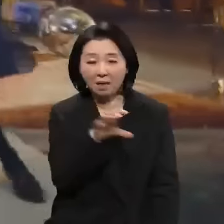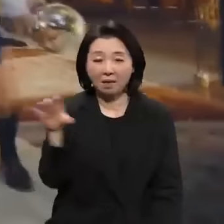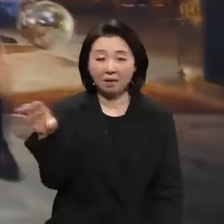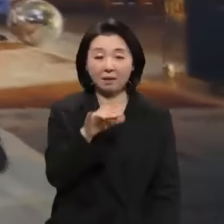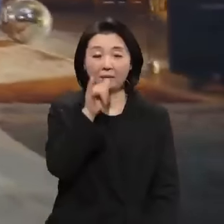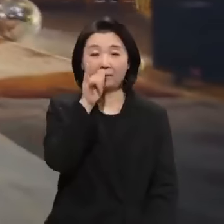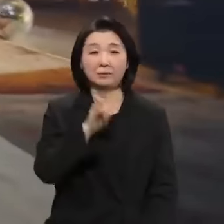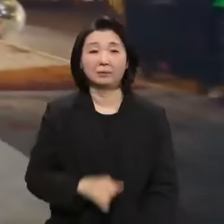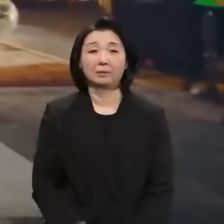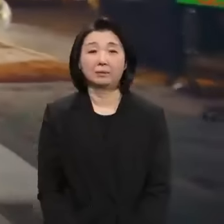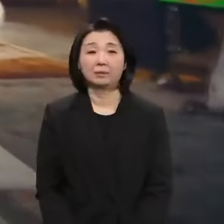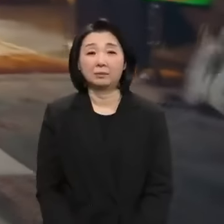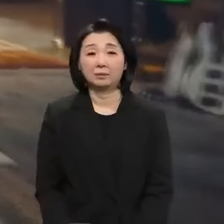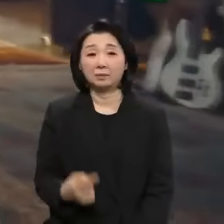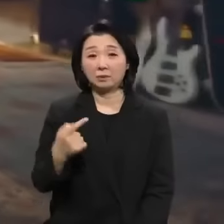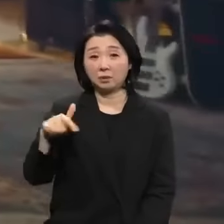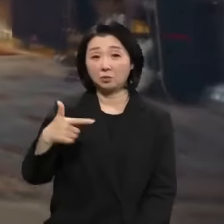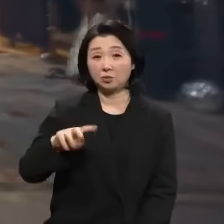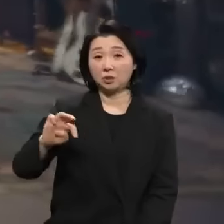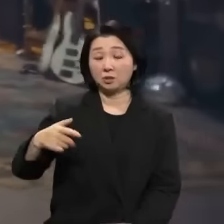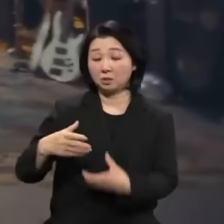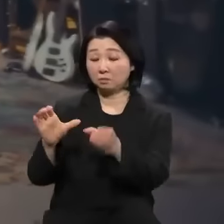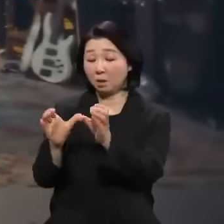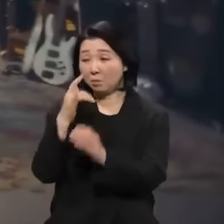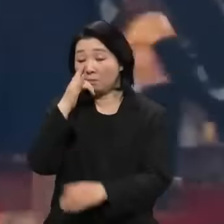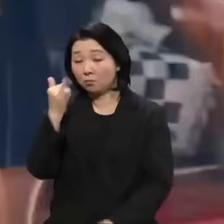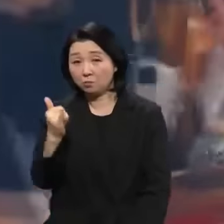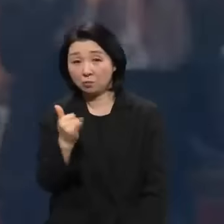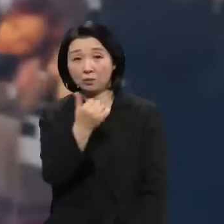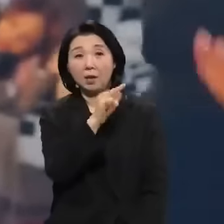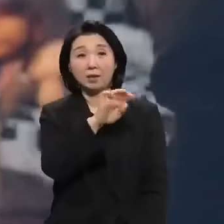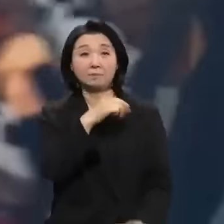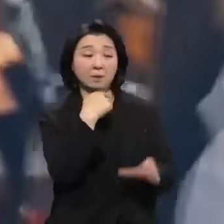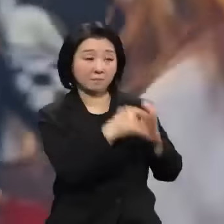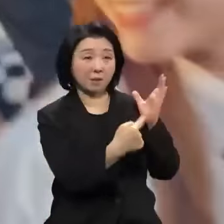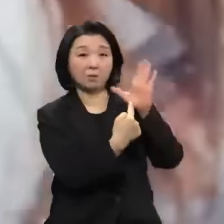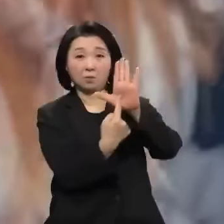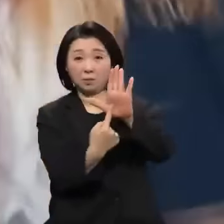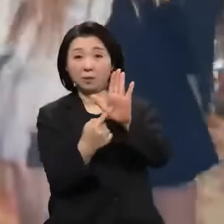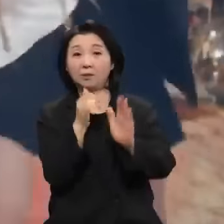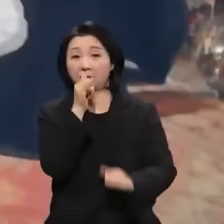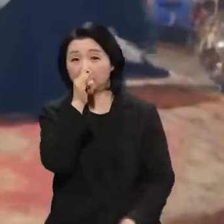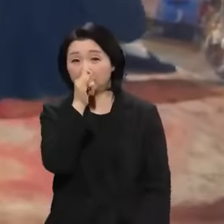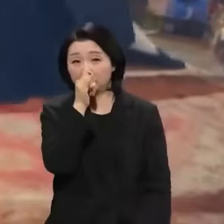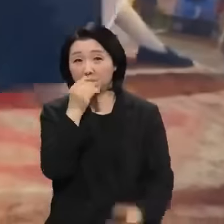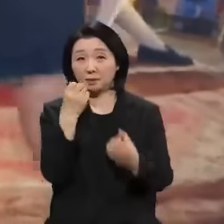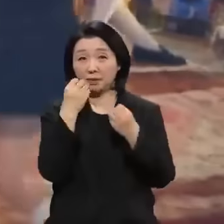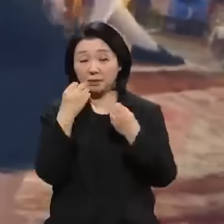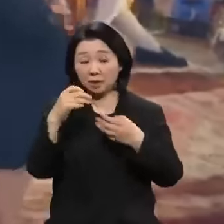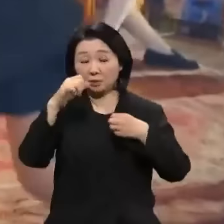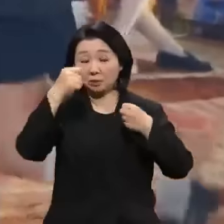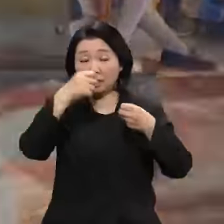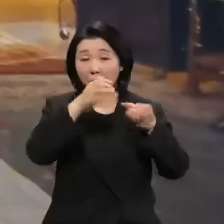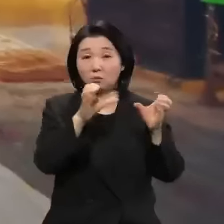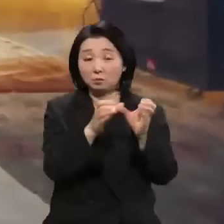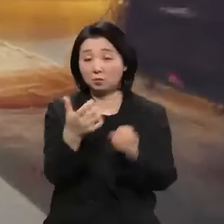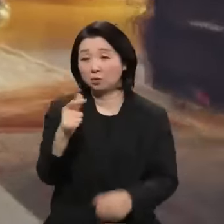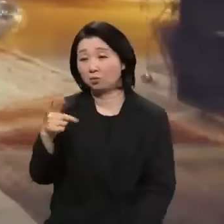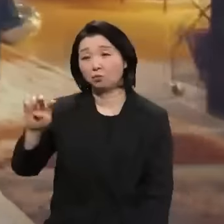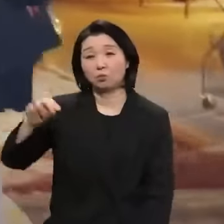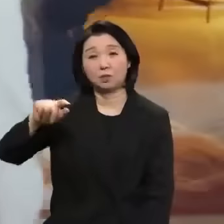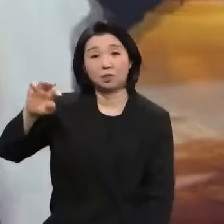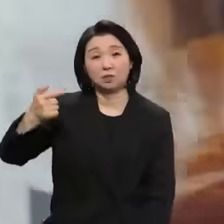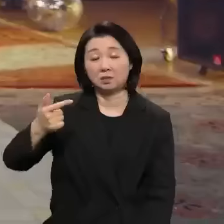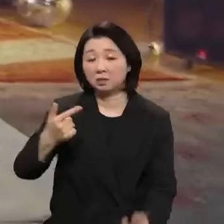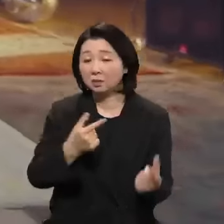지적했습니다. 어제 뉴진스 멤버의 부모들이 하이브에 보낸 메일이 공개되기도 했는데요. 새로 데뷔한 그룹이 뉴진스와 많은